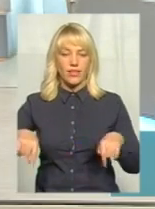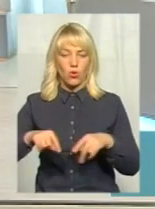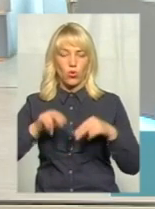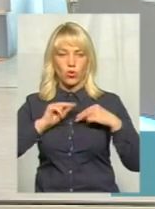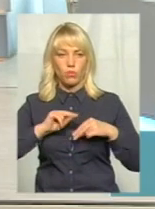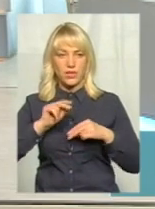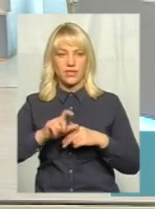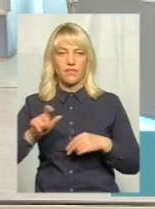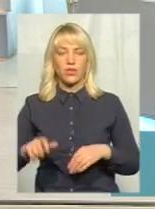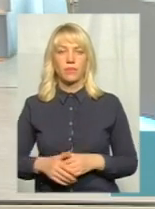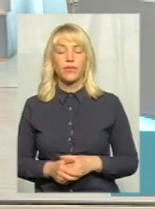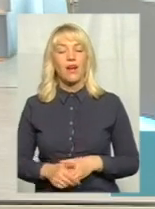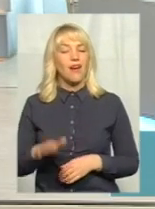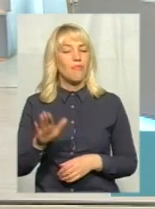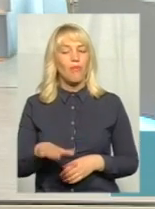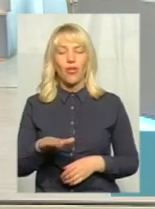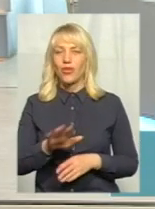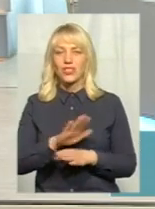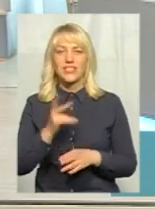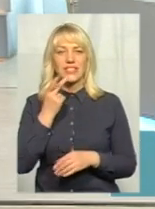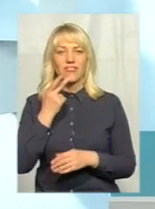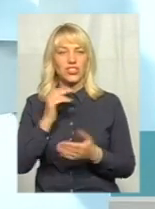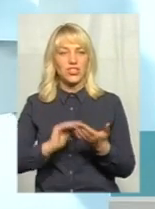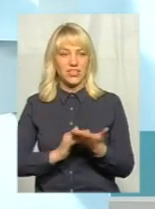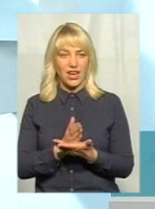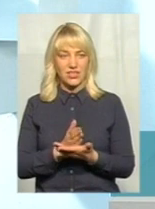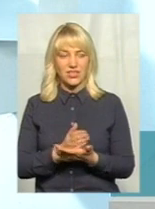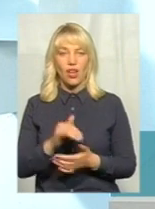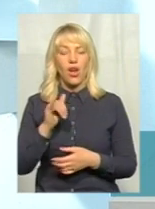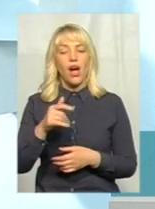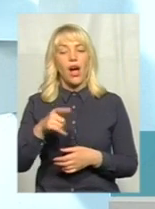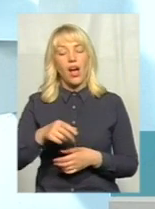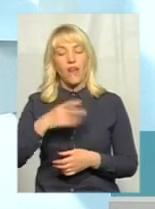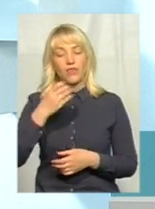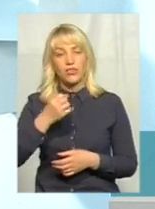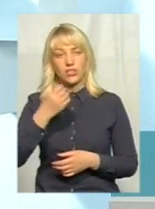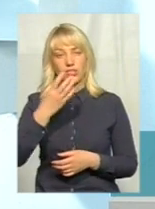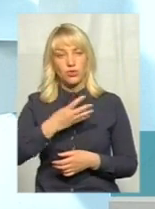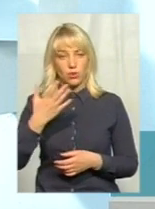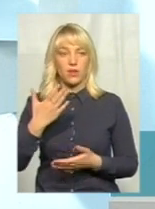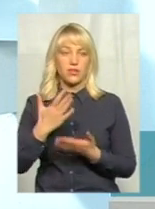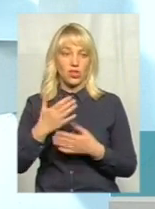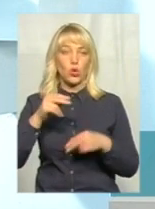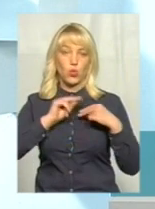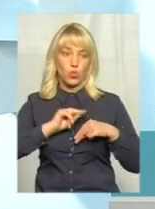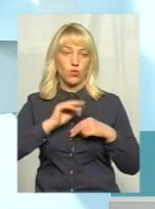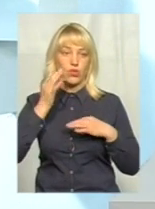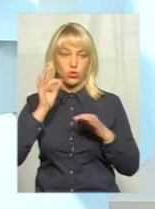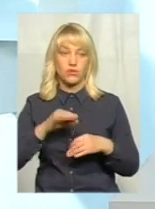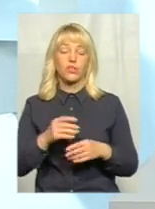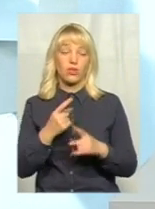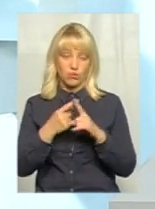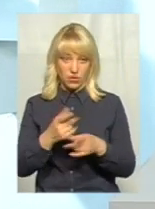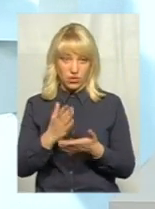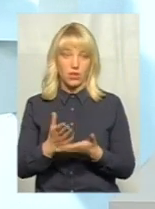молодше не чи завжди на... якісніше, як ти кажеш, ну, тому що от, людина йдуть... має вже трудовий досвід. А йдуть на поступки? Зайдуть. Вибачте, сьогодні,